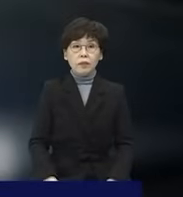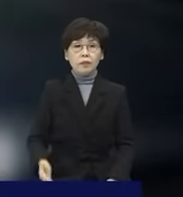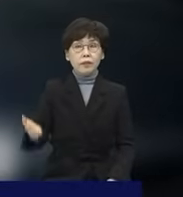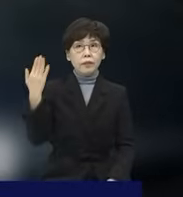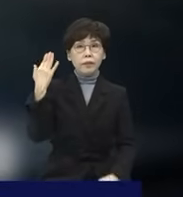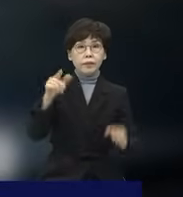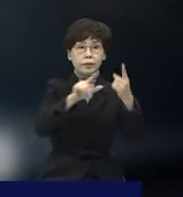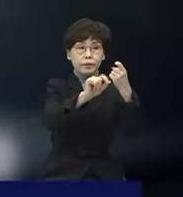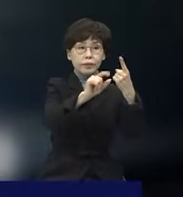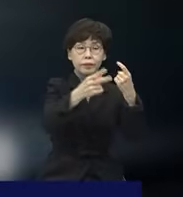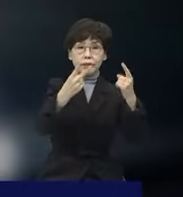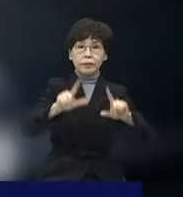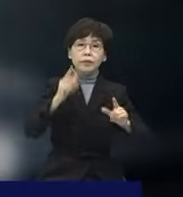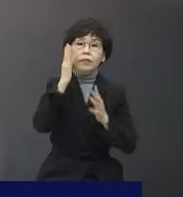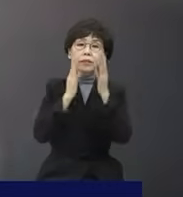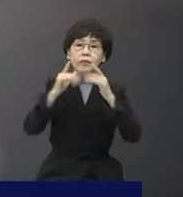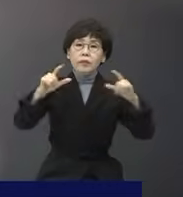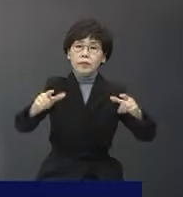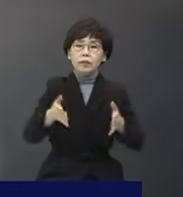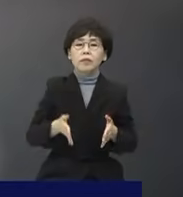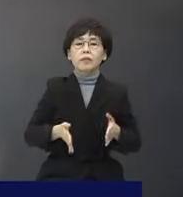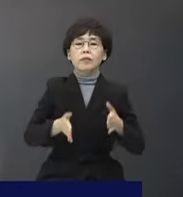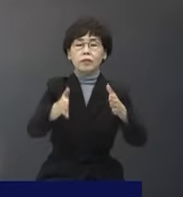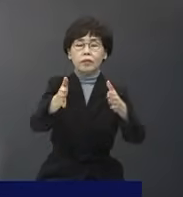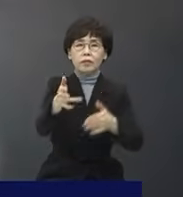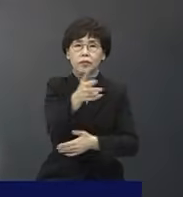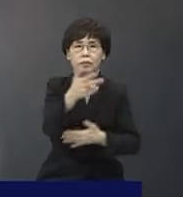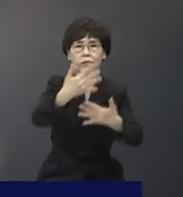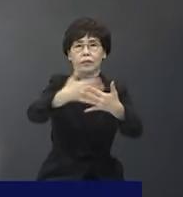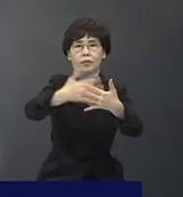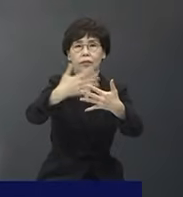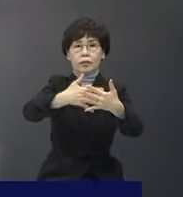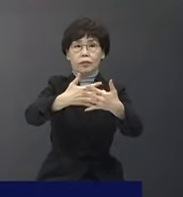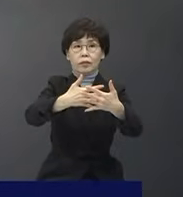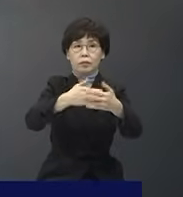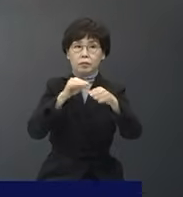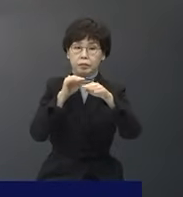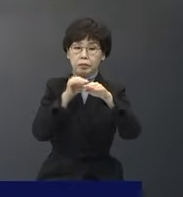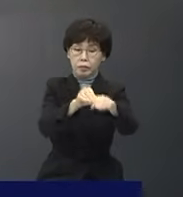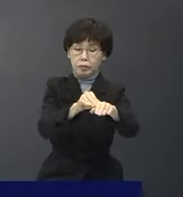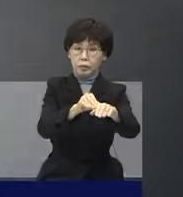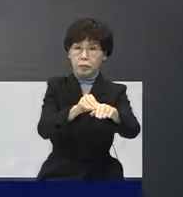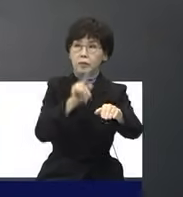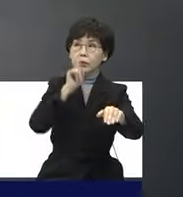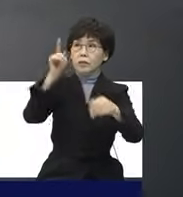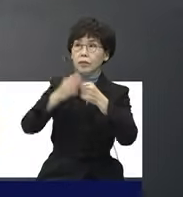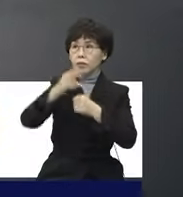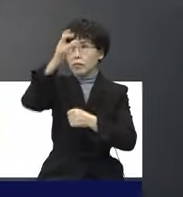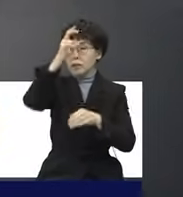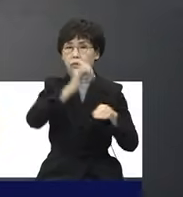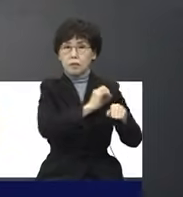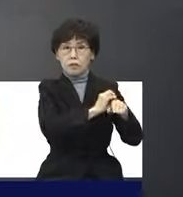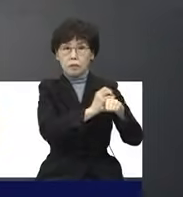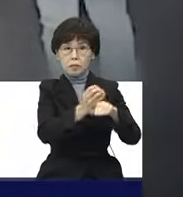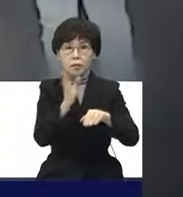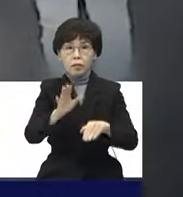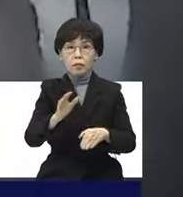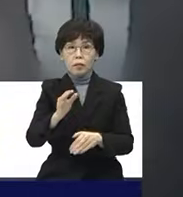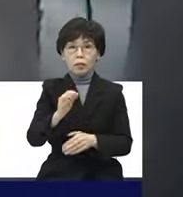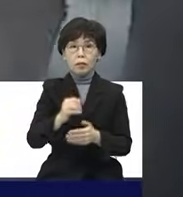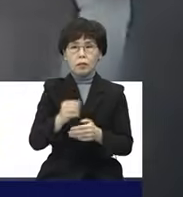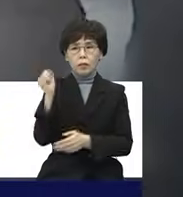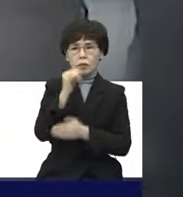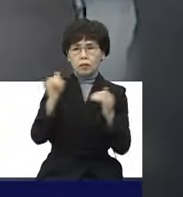지난 2일 서울 서초구의 한 도로에서 촬영한 영상입니다. 접촉사고 신고를 받고 경찰이 출동했는데요. 사고 운전자의 행동이